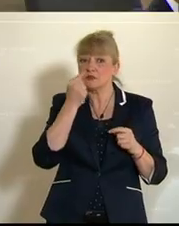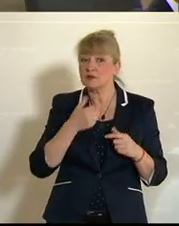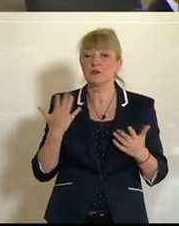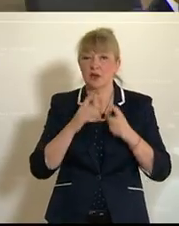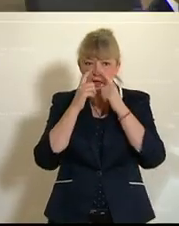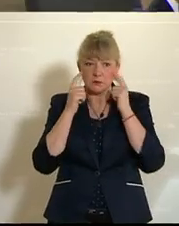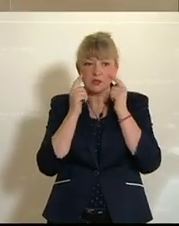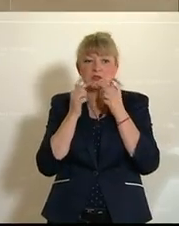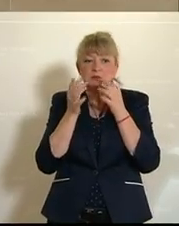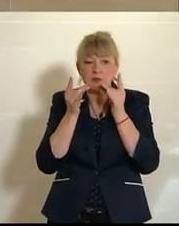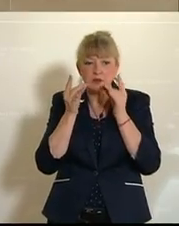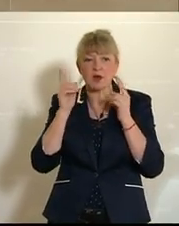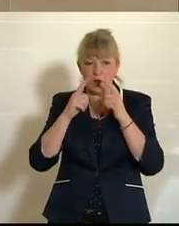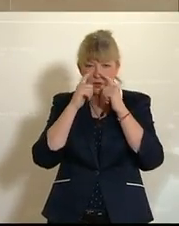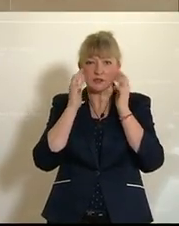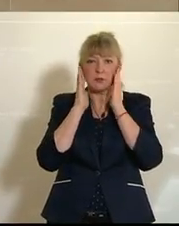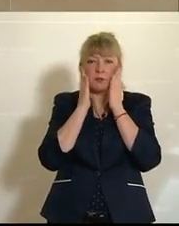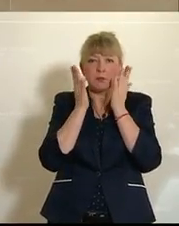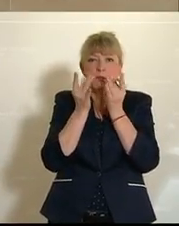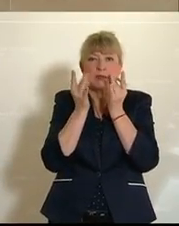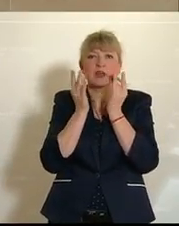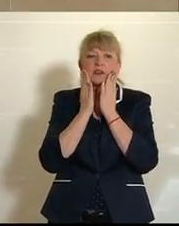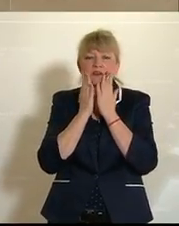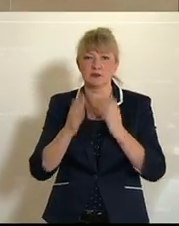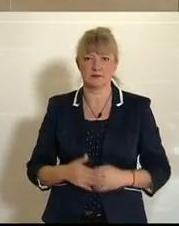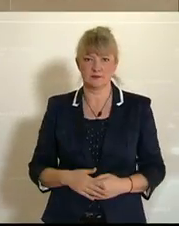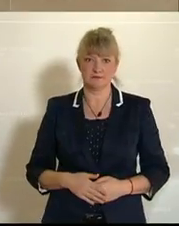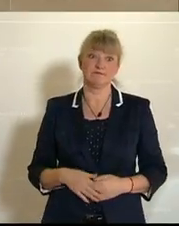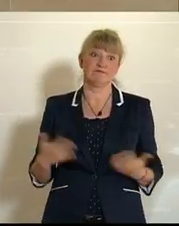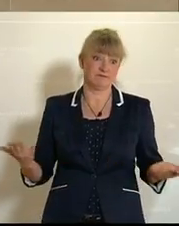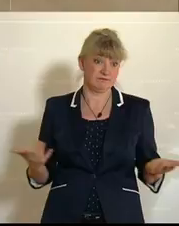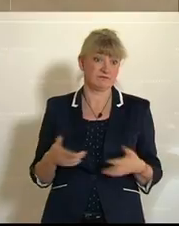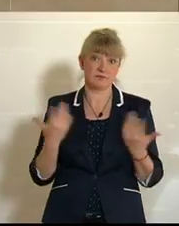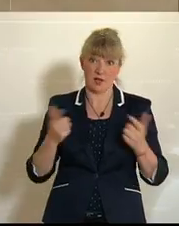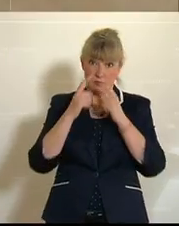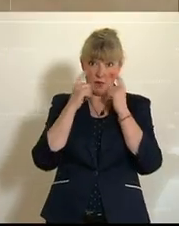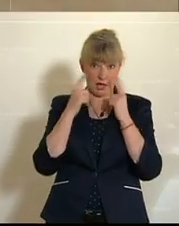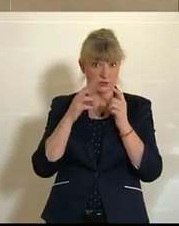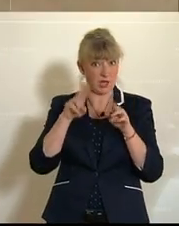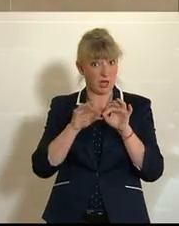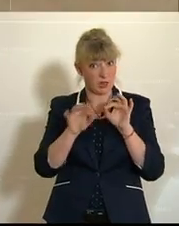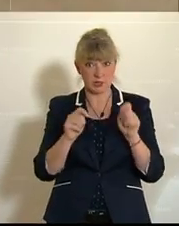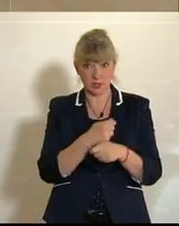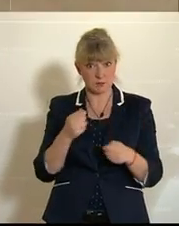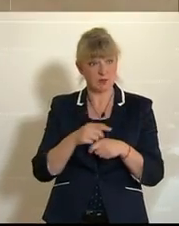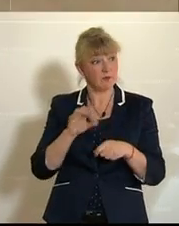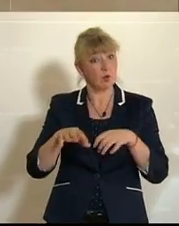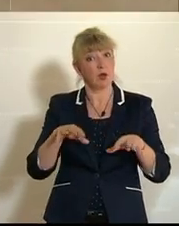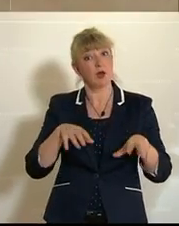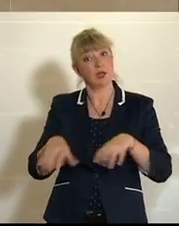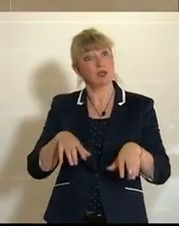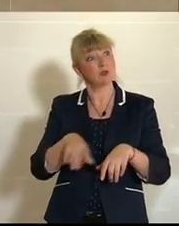an der Maske halten und im Gesicht verbleiben. Gibt es keine Maskenrichtlinie zum Gesundheitsschutz der